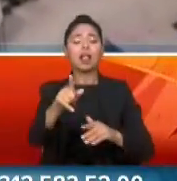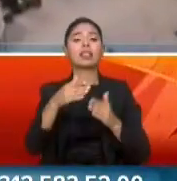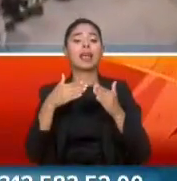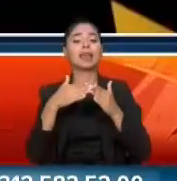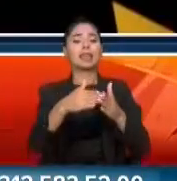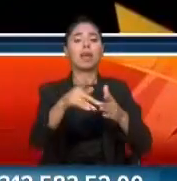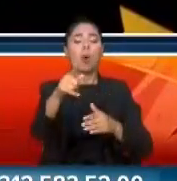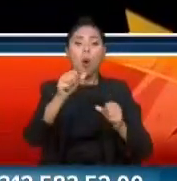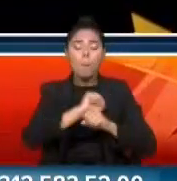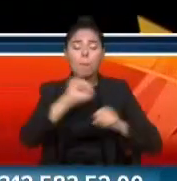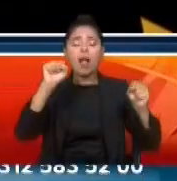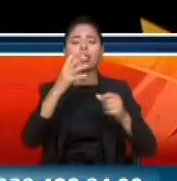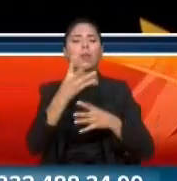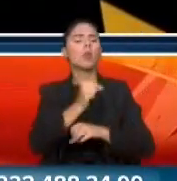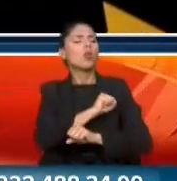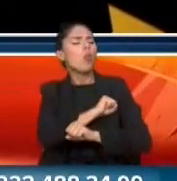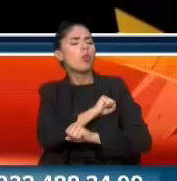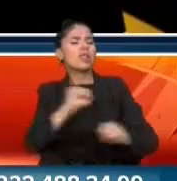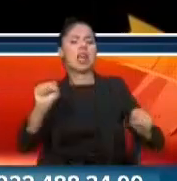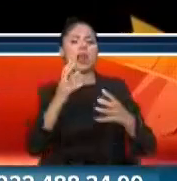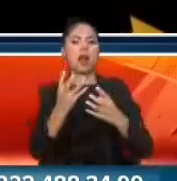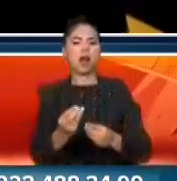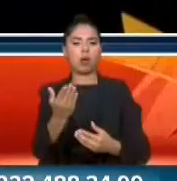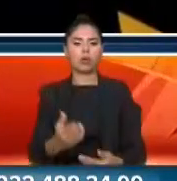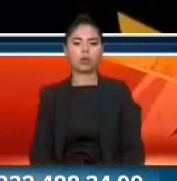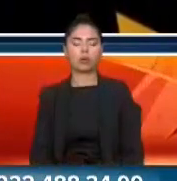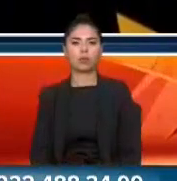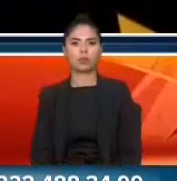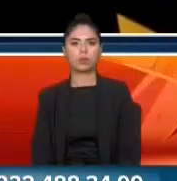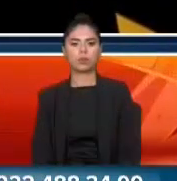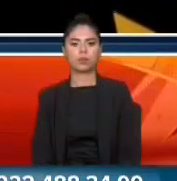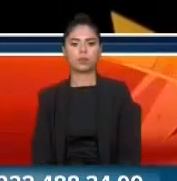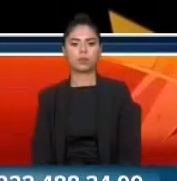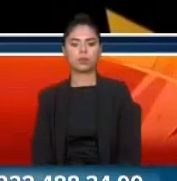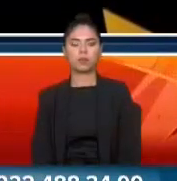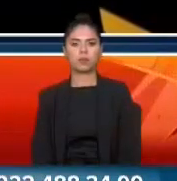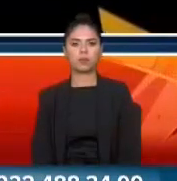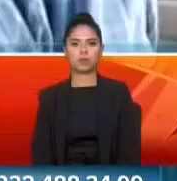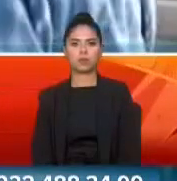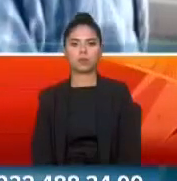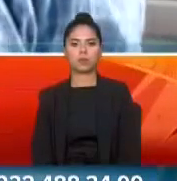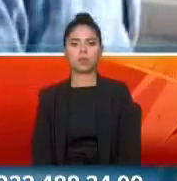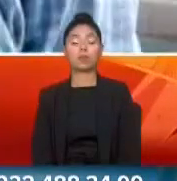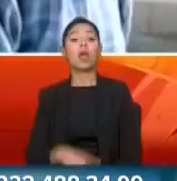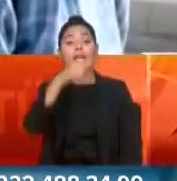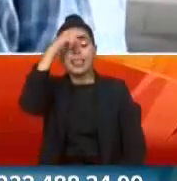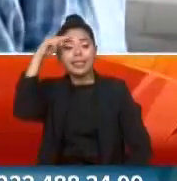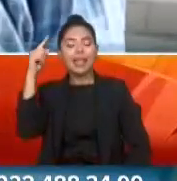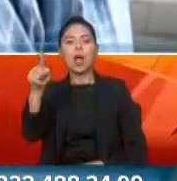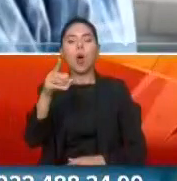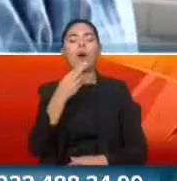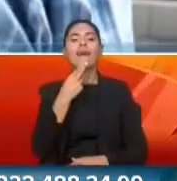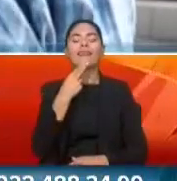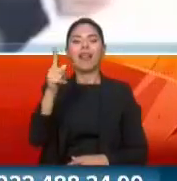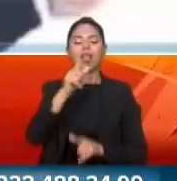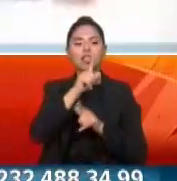büyük hasar aldı. Bizim gemimiz de orada bulunuyor hala. Ben tekrardan çok teşekkür ederim beni oradan çıkarttıklarına. Neyse ki genç kadının